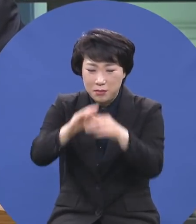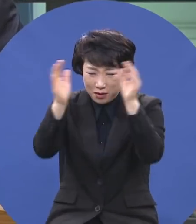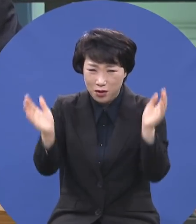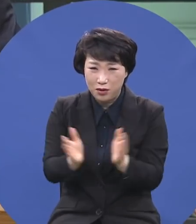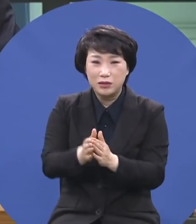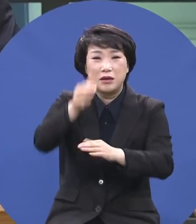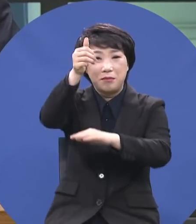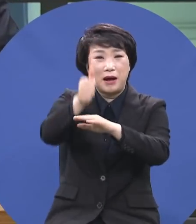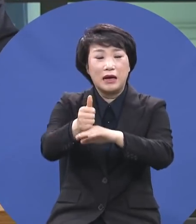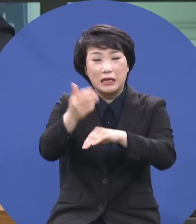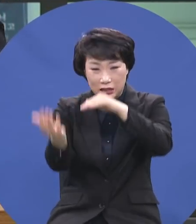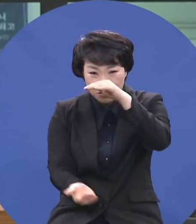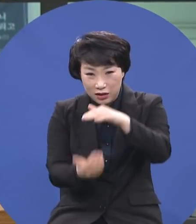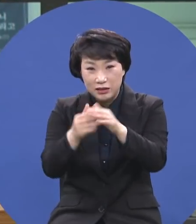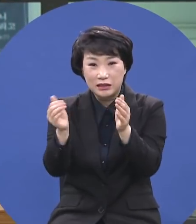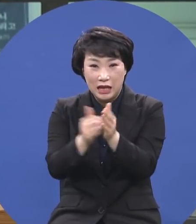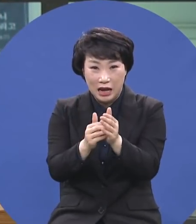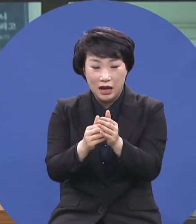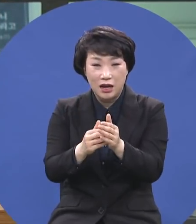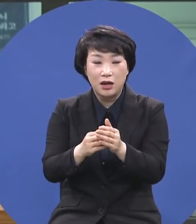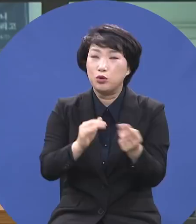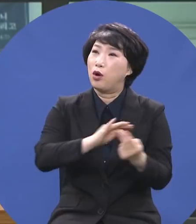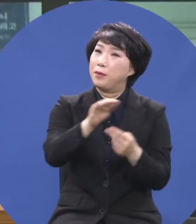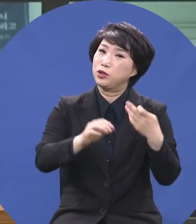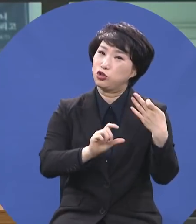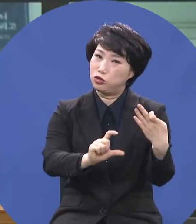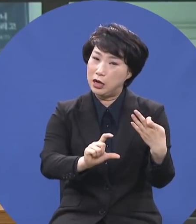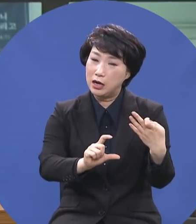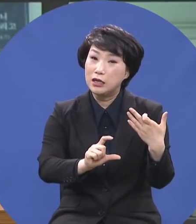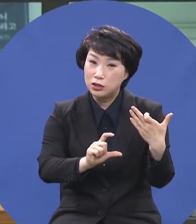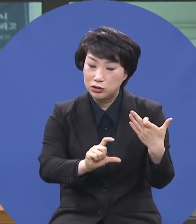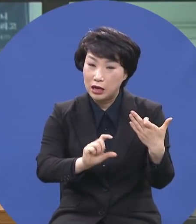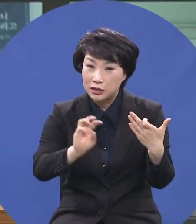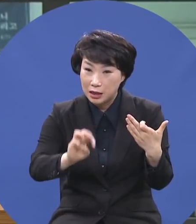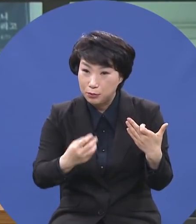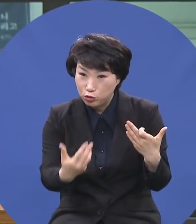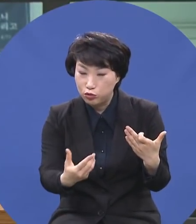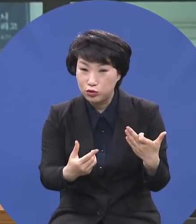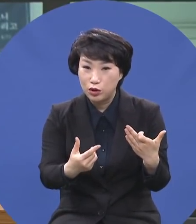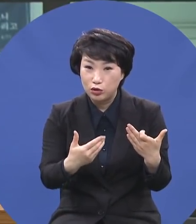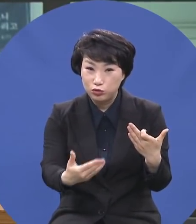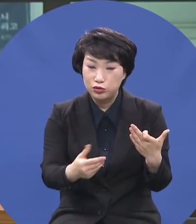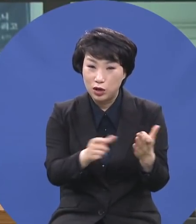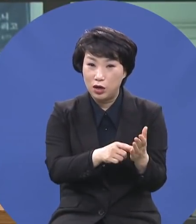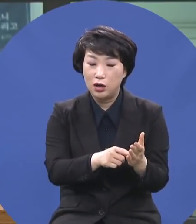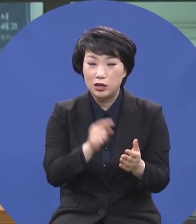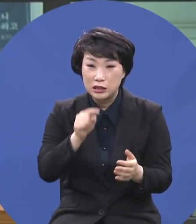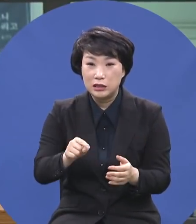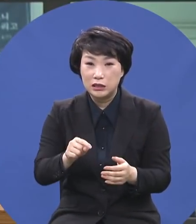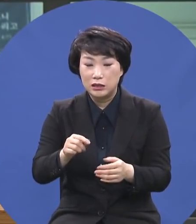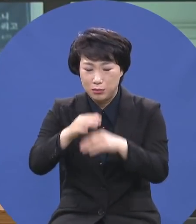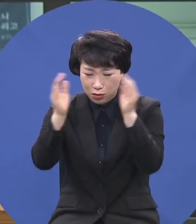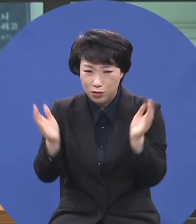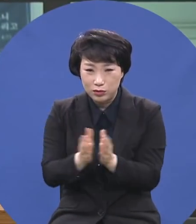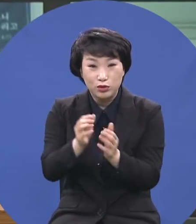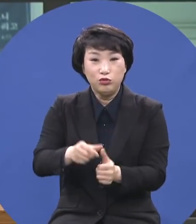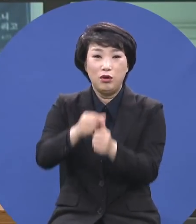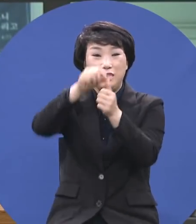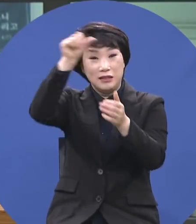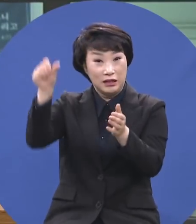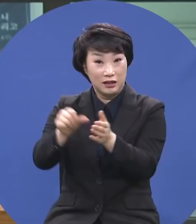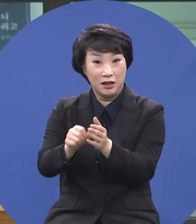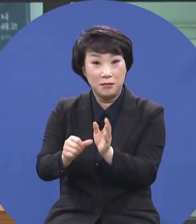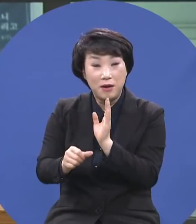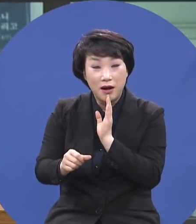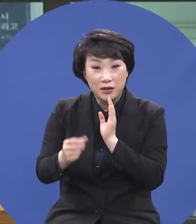이루었다고 마지막 요한복음 19장 30절의 말을 이루신 그 아름다운 생애와 구원의